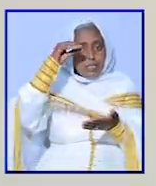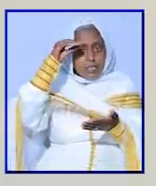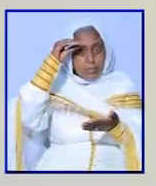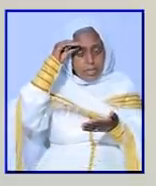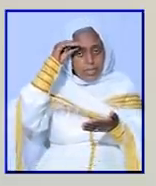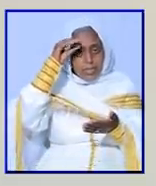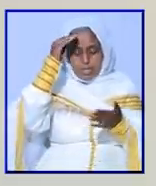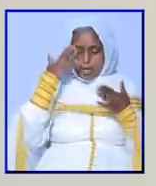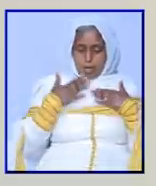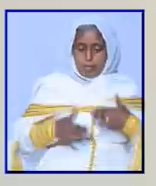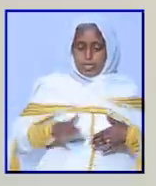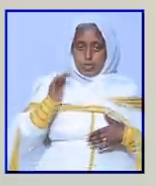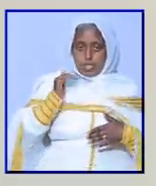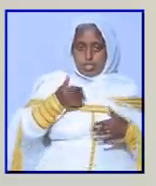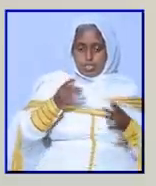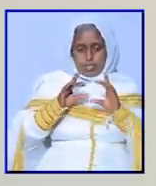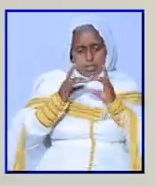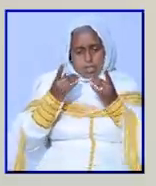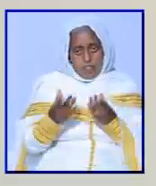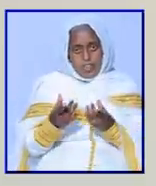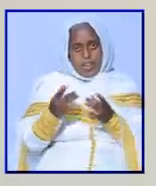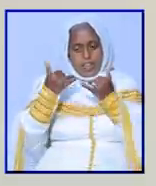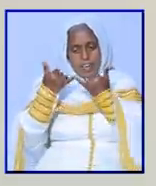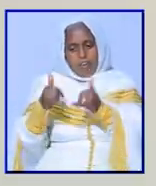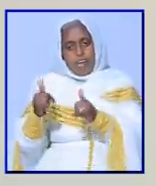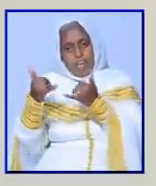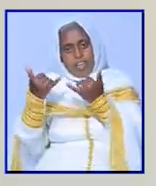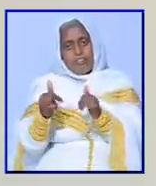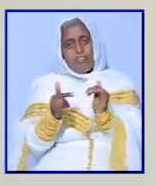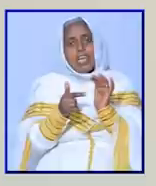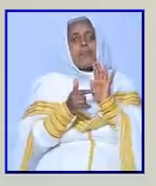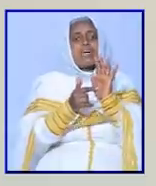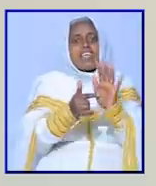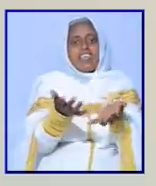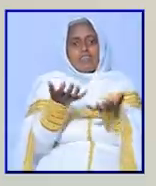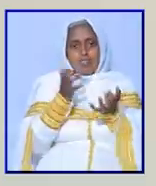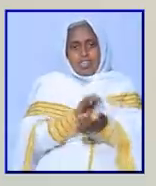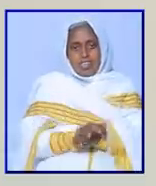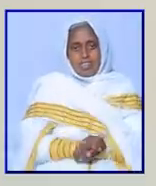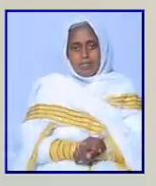ትምርት በሰውነታችን ክፍል እየከፈለ ያሳያቸው ፈለገ